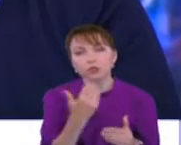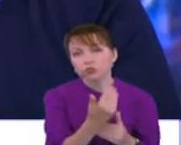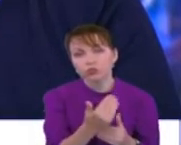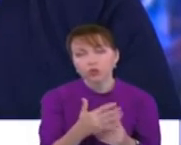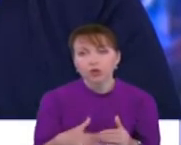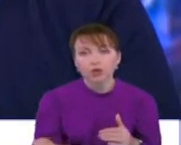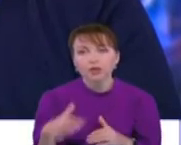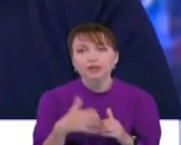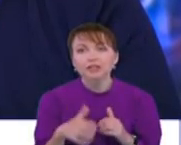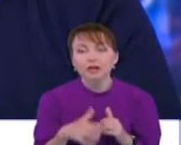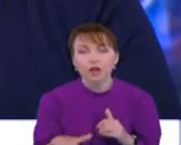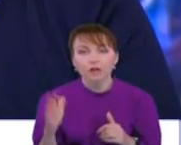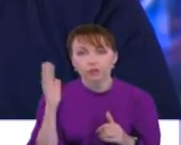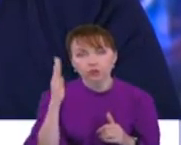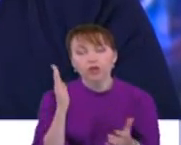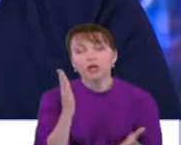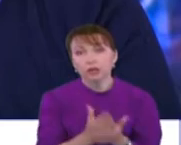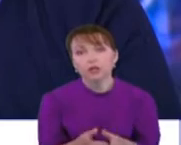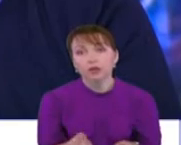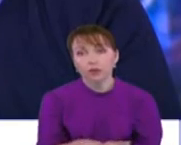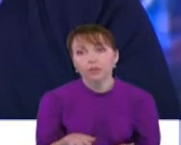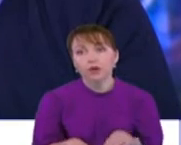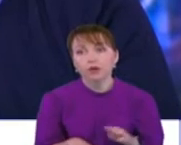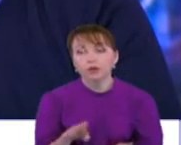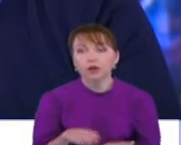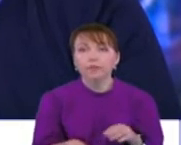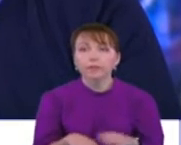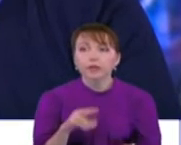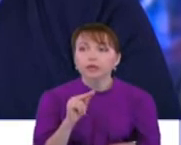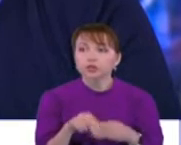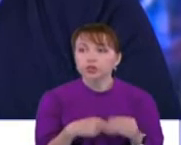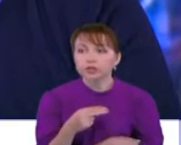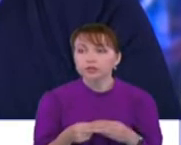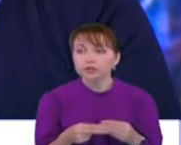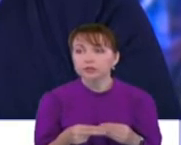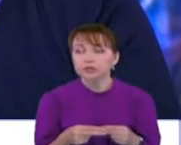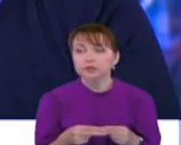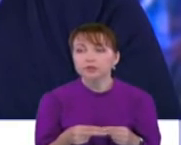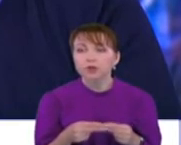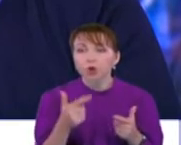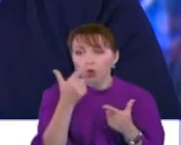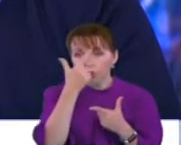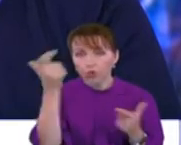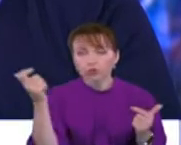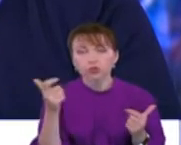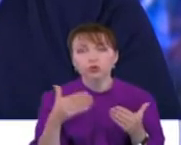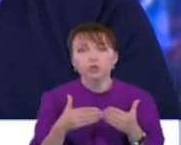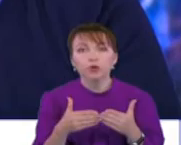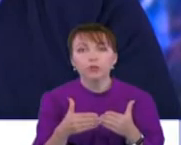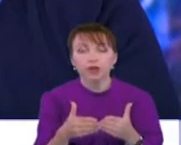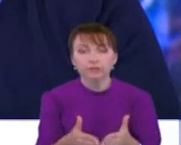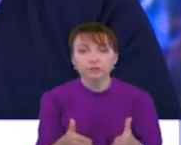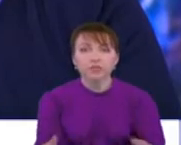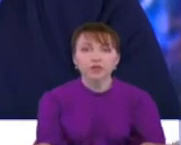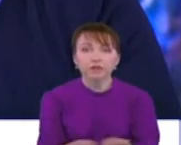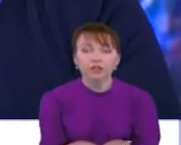Це все не в територіальних. Ну, це є така практика через так називаємо оголошення мореплавцям, закриваються